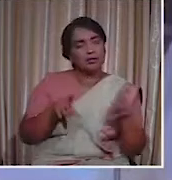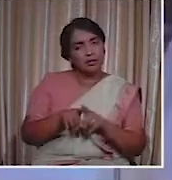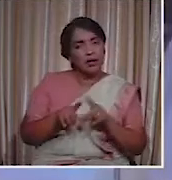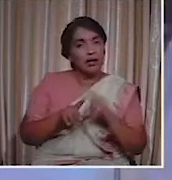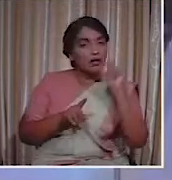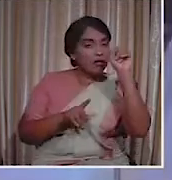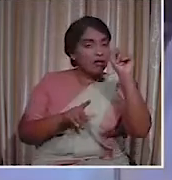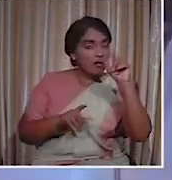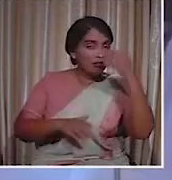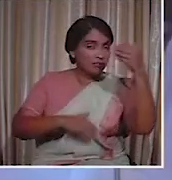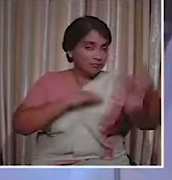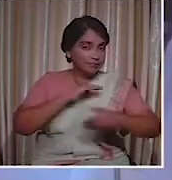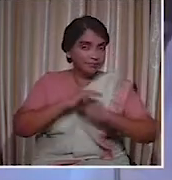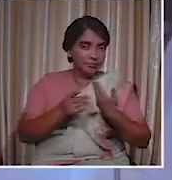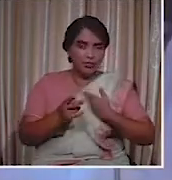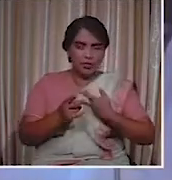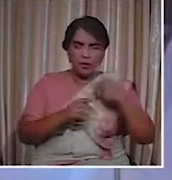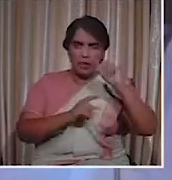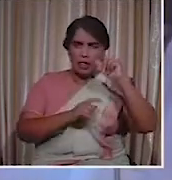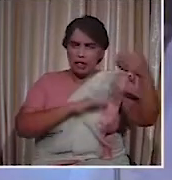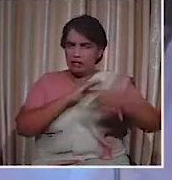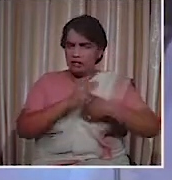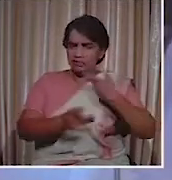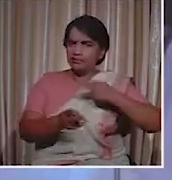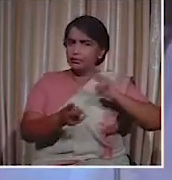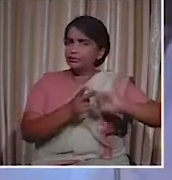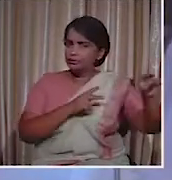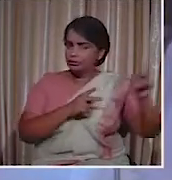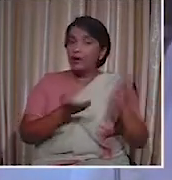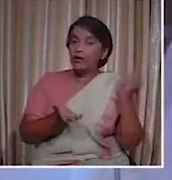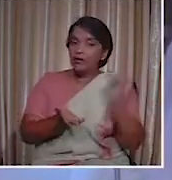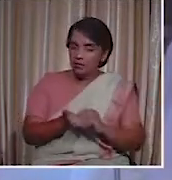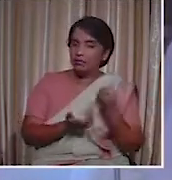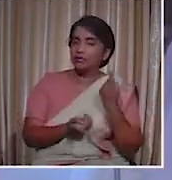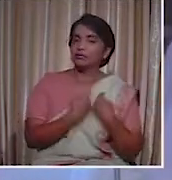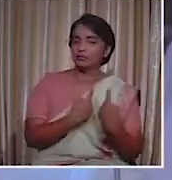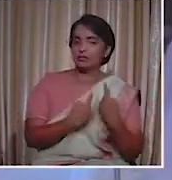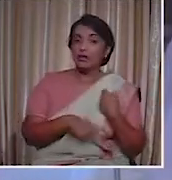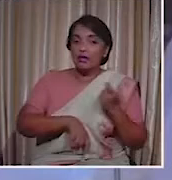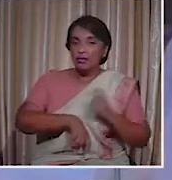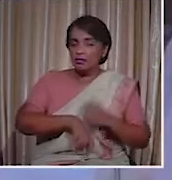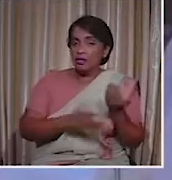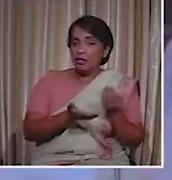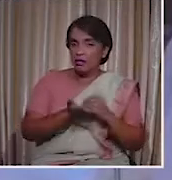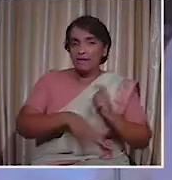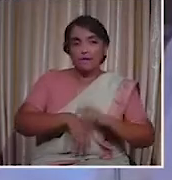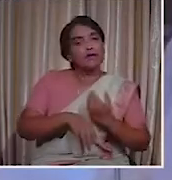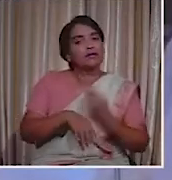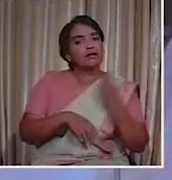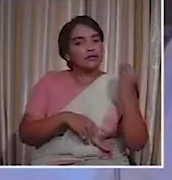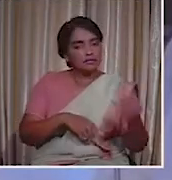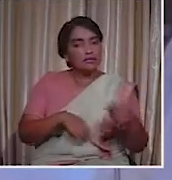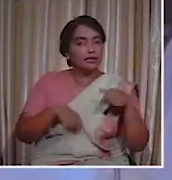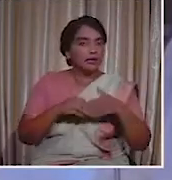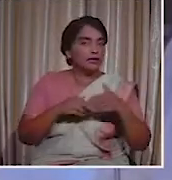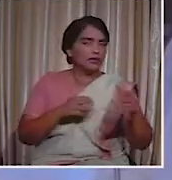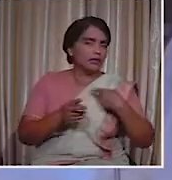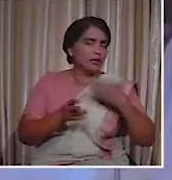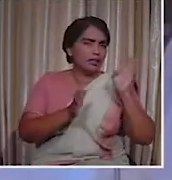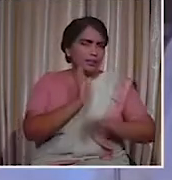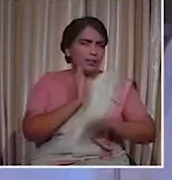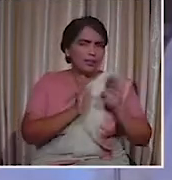නාම යෝජනාවක් ප්‍රතික්ෂේප වීමේදී යලිතය සලකා බැලීමට තව වේලාව ලබා දීම තුළින් දැනට ප්‍රතික්ෂේප